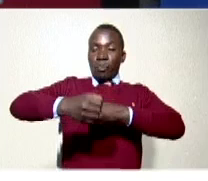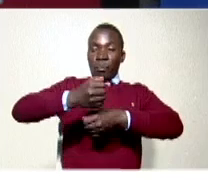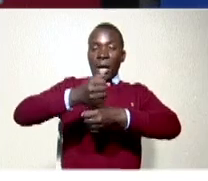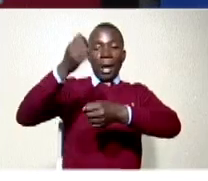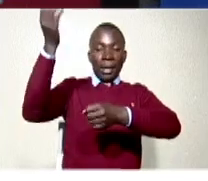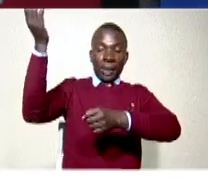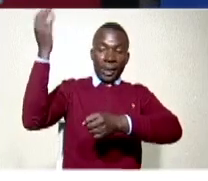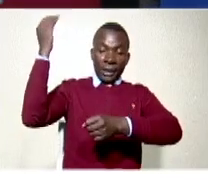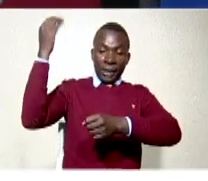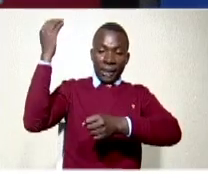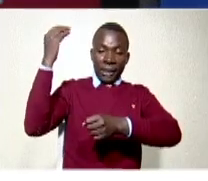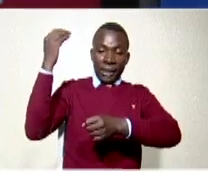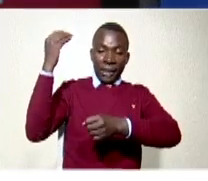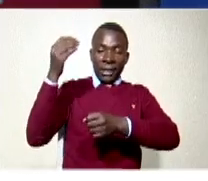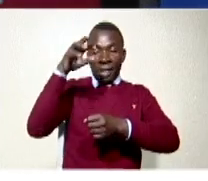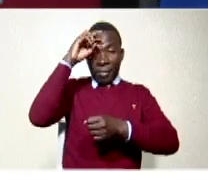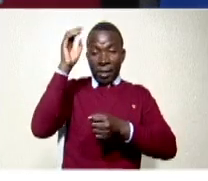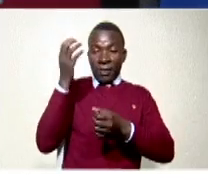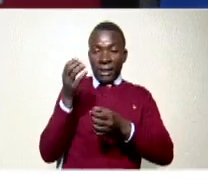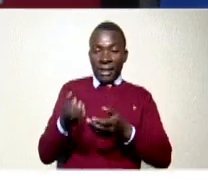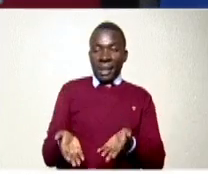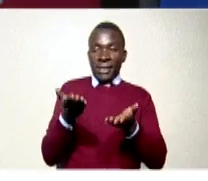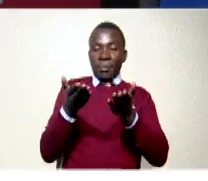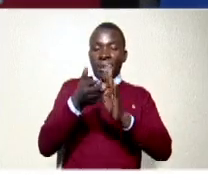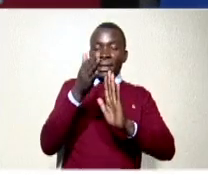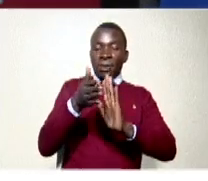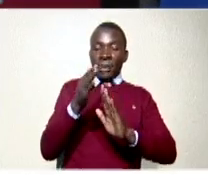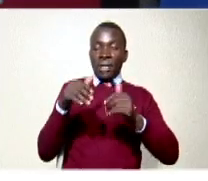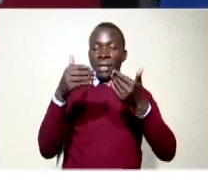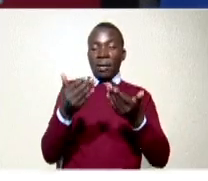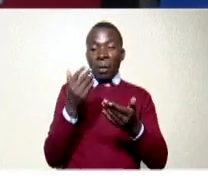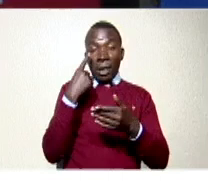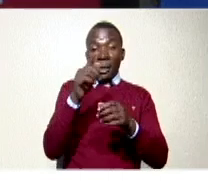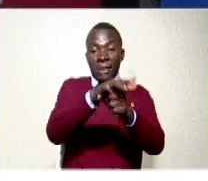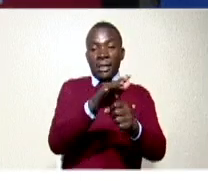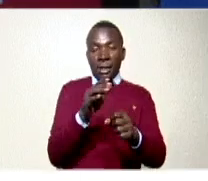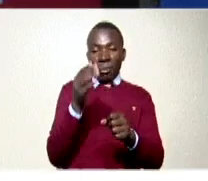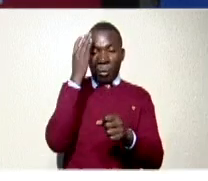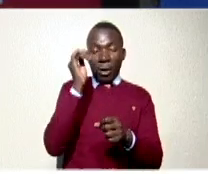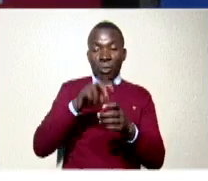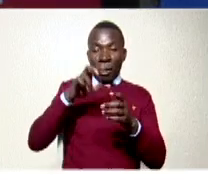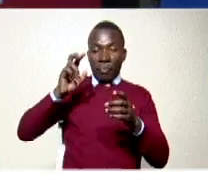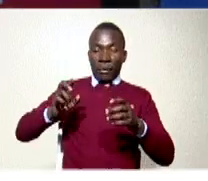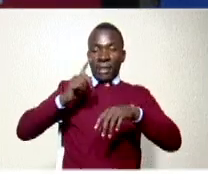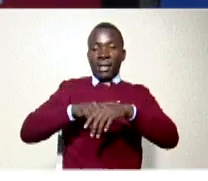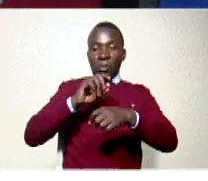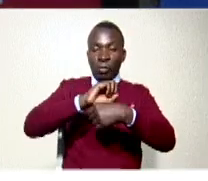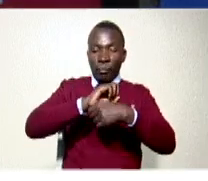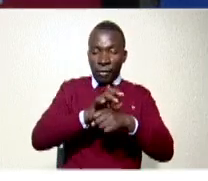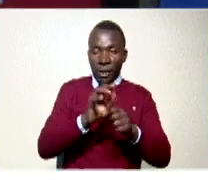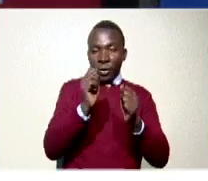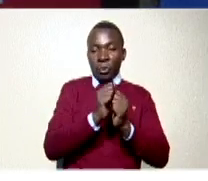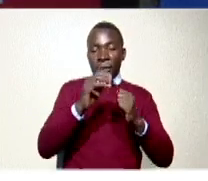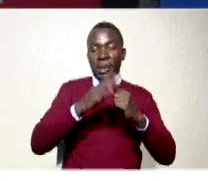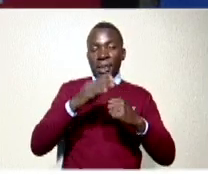wenda ishize impamvu izamuka ryagiye ryihuta cyane cyangwa se ubona ari rinini nuko twe tuvuye mu gihe cya COVID-19